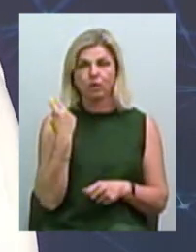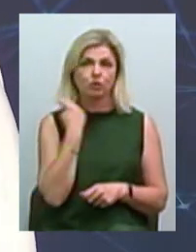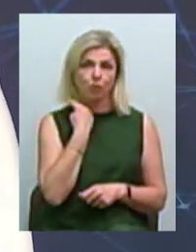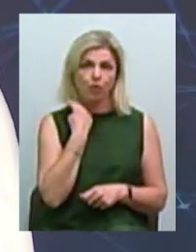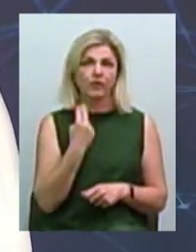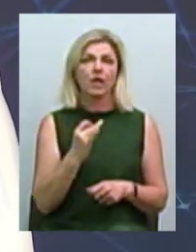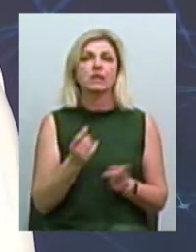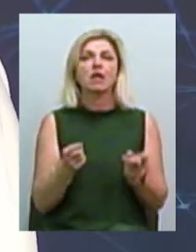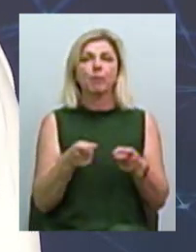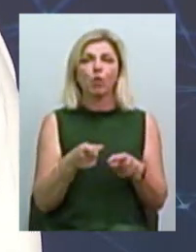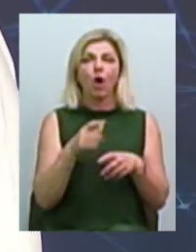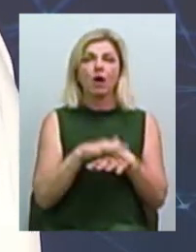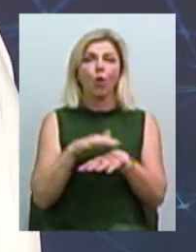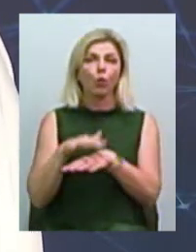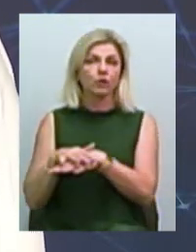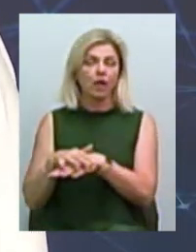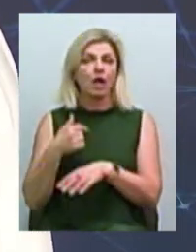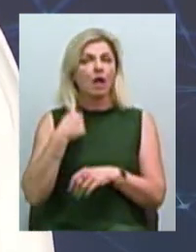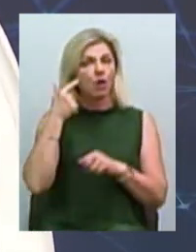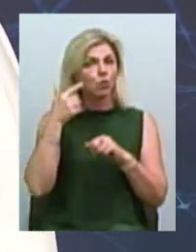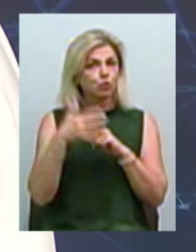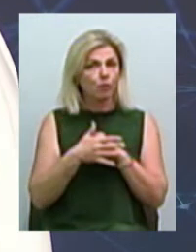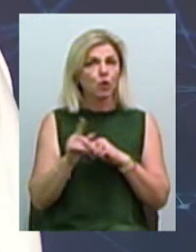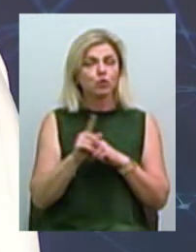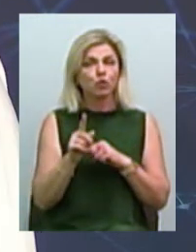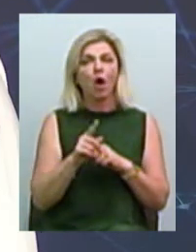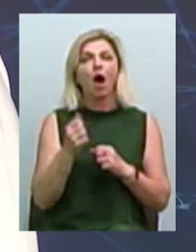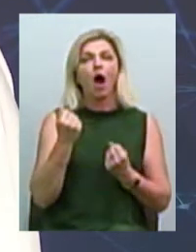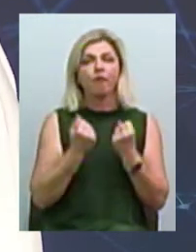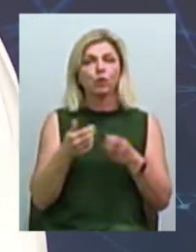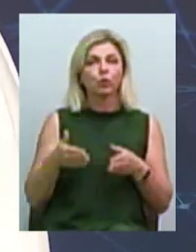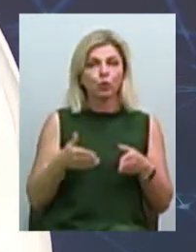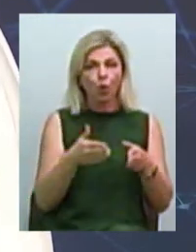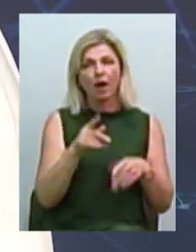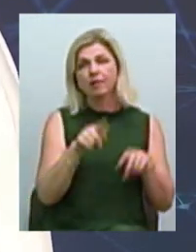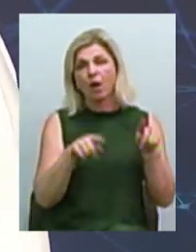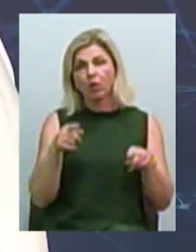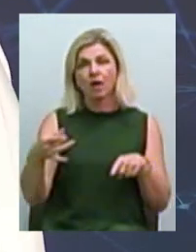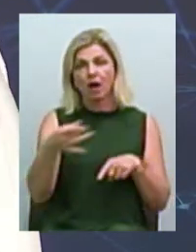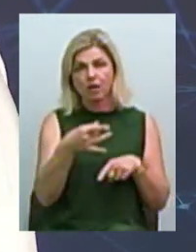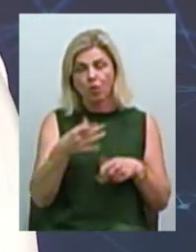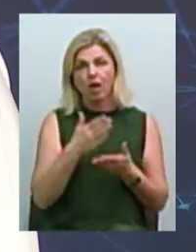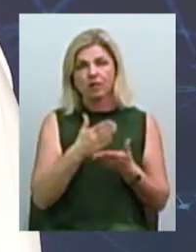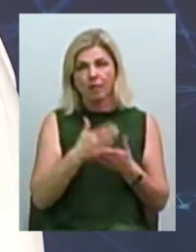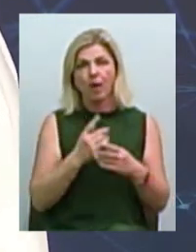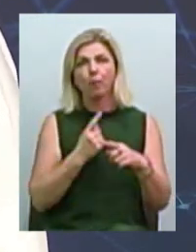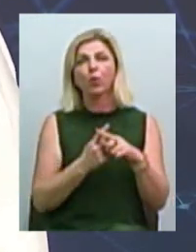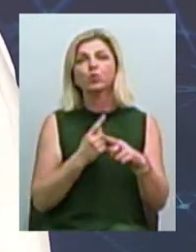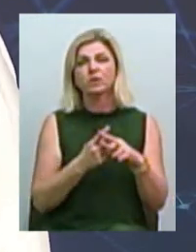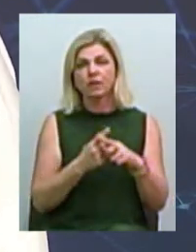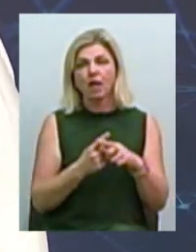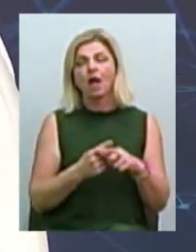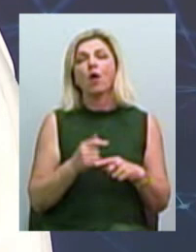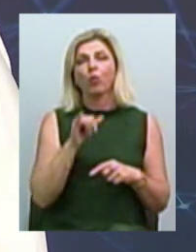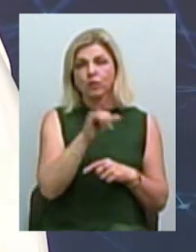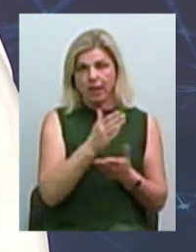заблоковані рахунки. Я розумію, що деякі райавтодори в деяких районах, вони мають плюсовий баланс. Тобто у них є